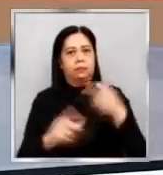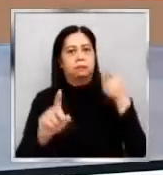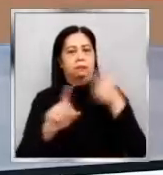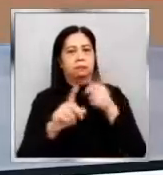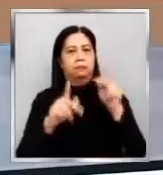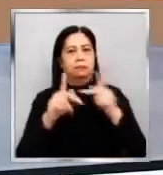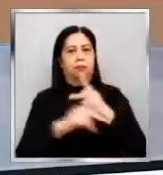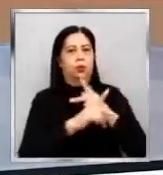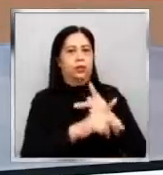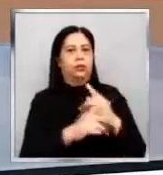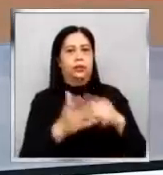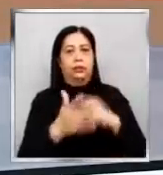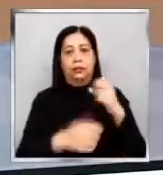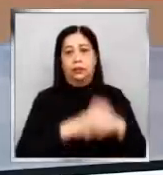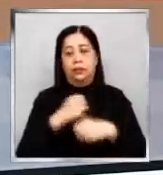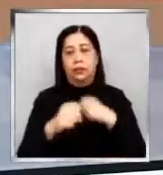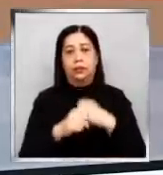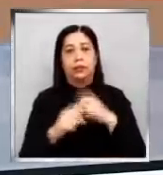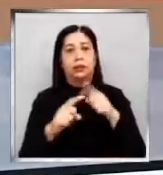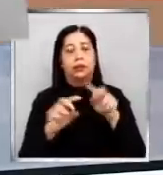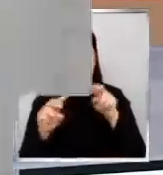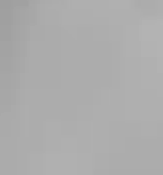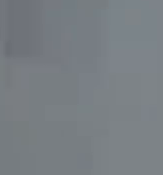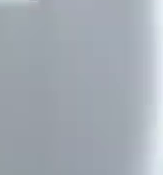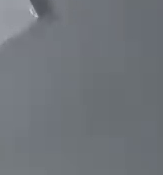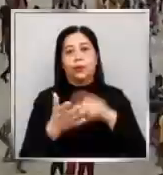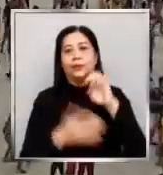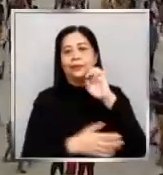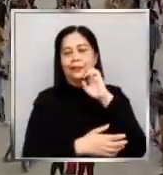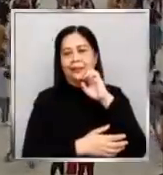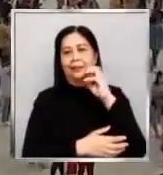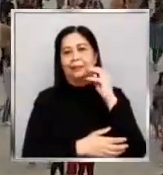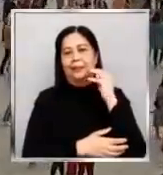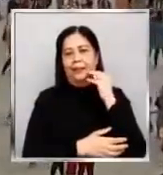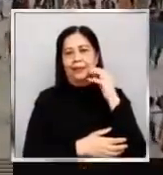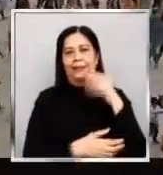taon. At nakatutok si Athena Imperial.